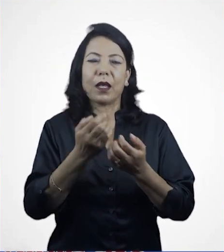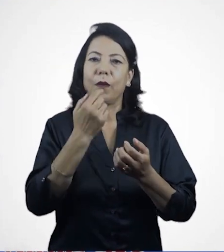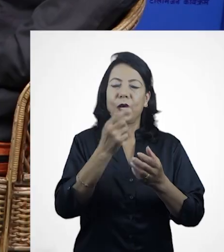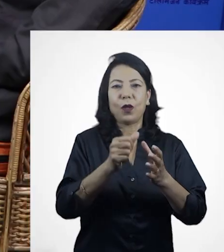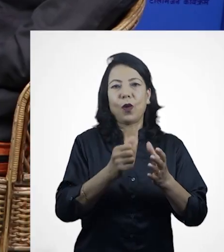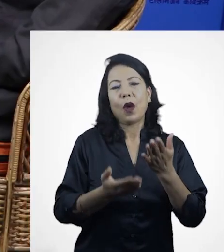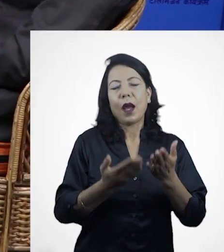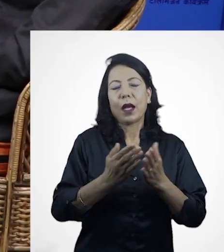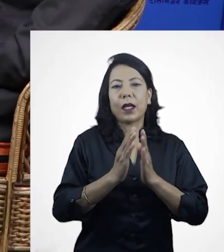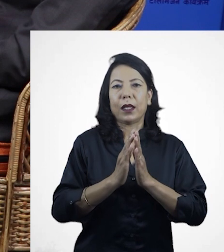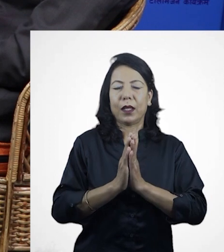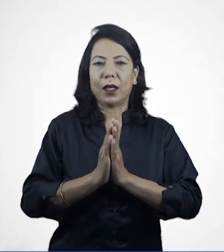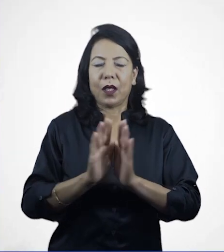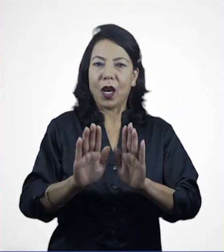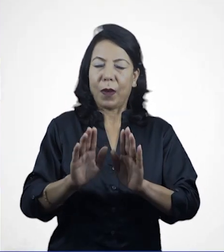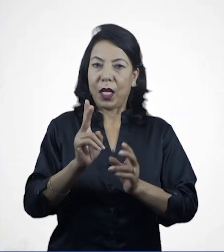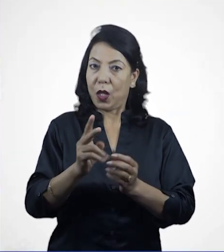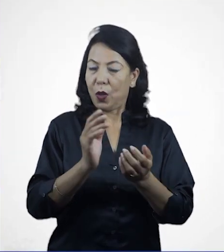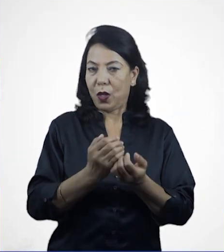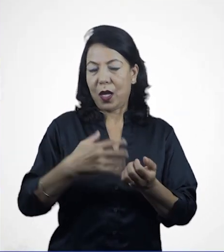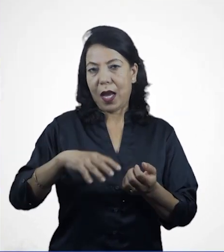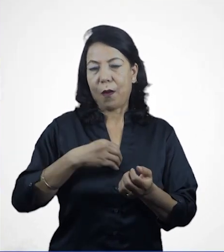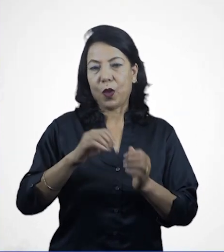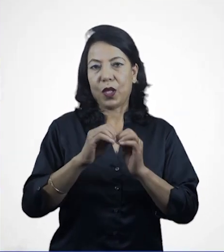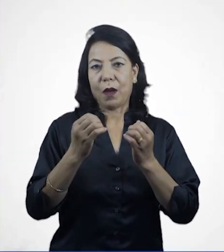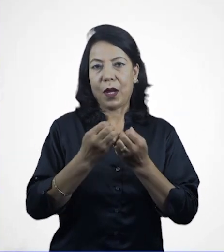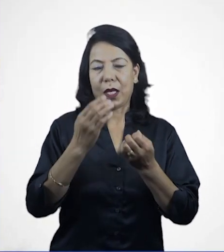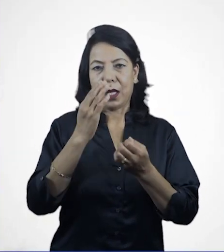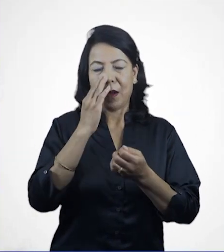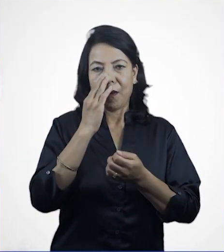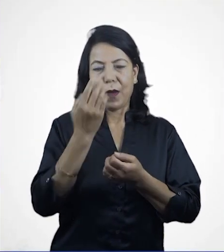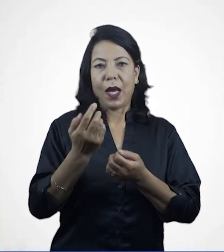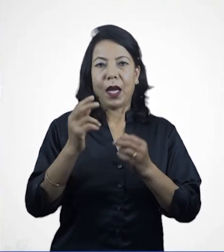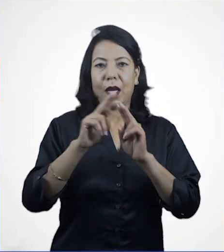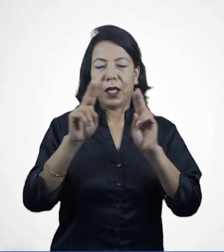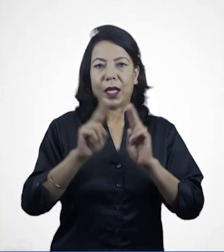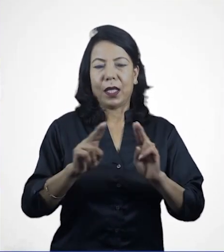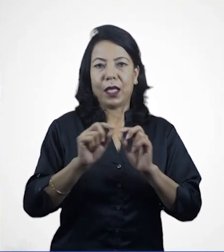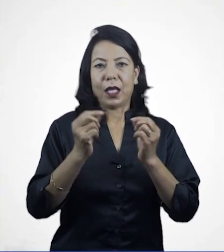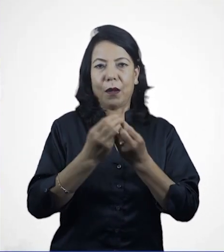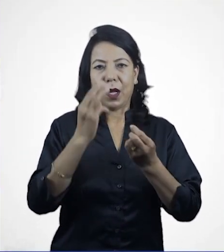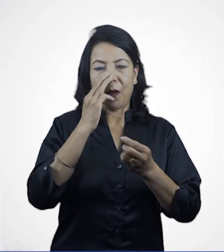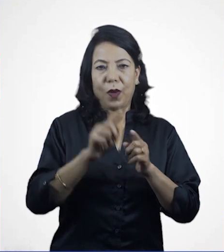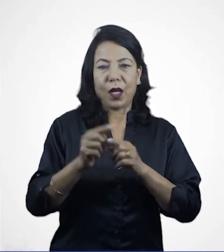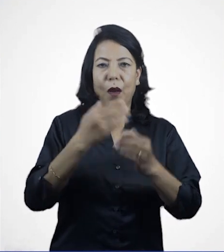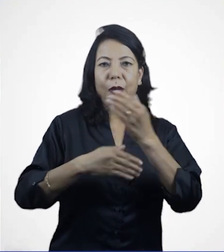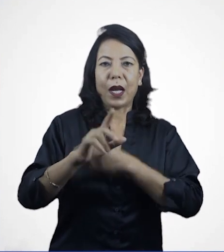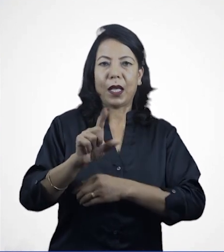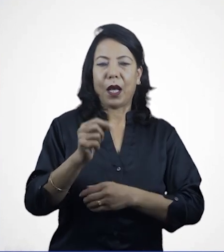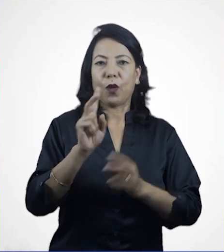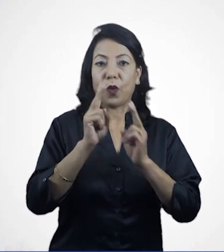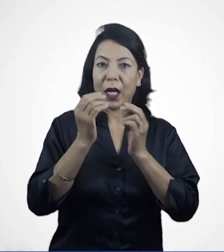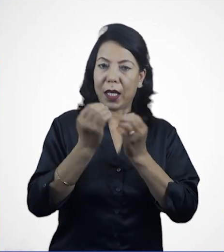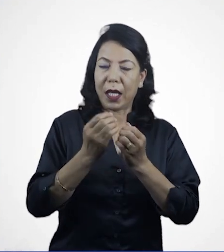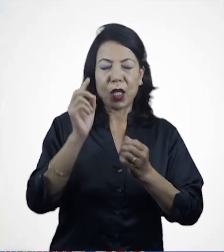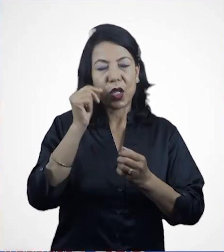ऑन्याचनल ने सेखुऑ अब्हों कि खोगिए